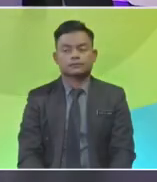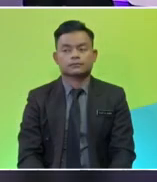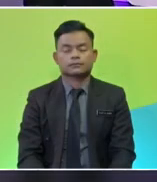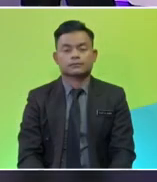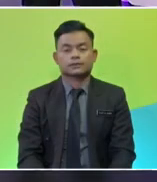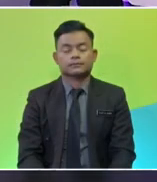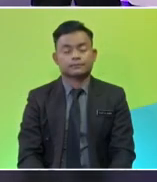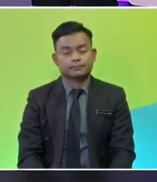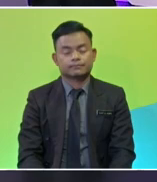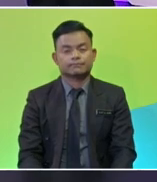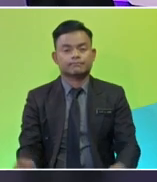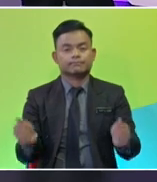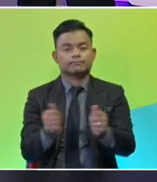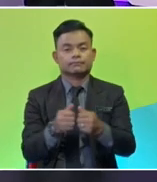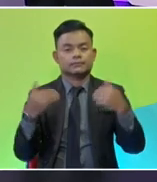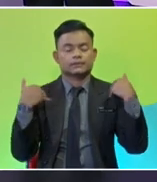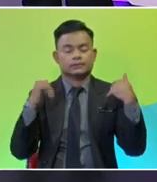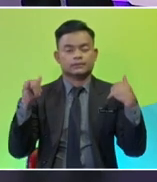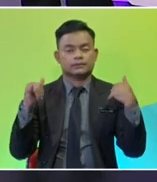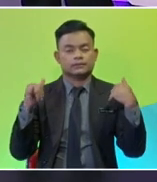dengan adanya tengkorak